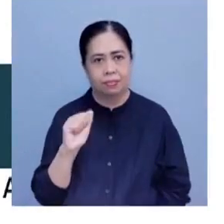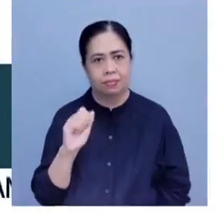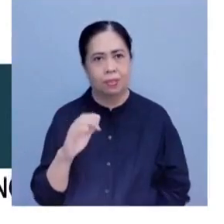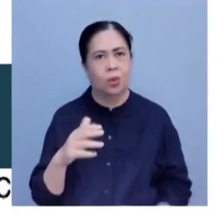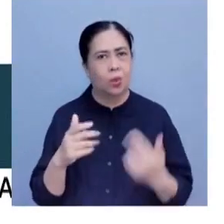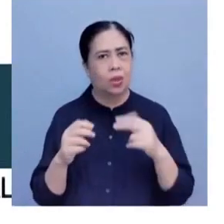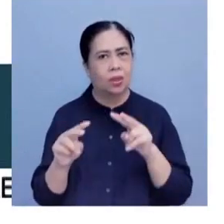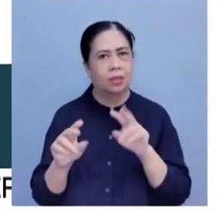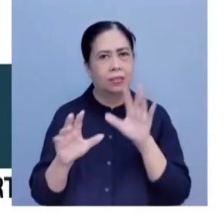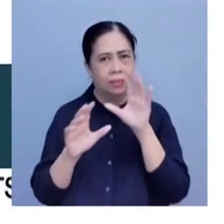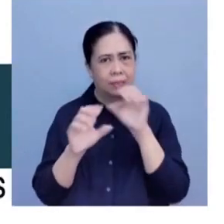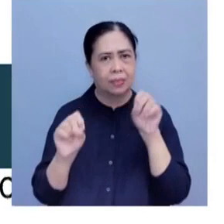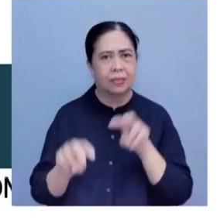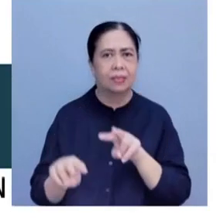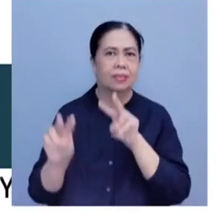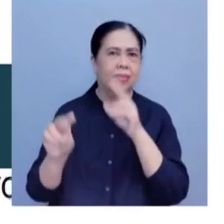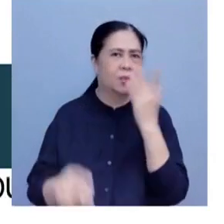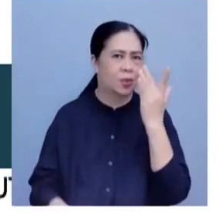the president